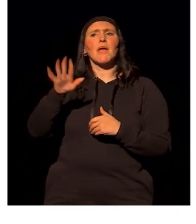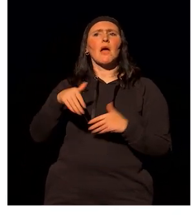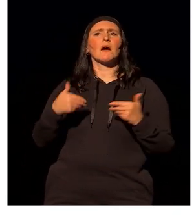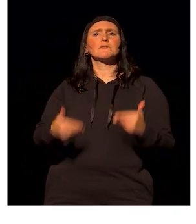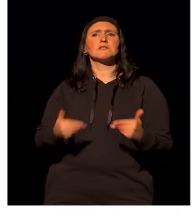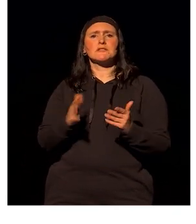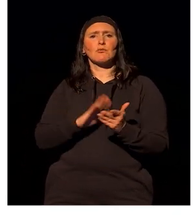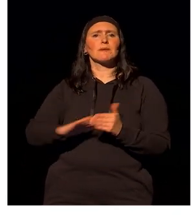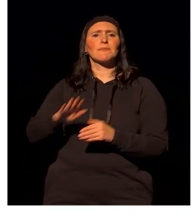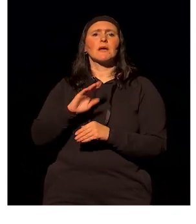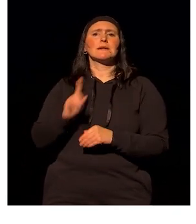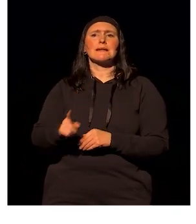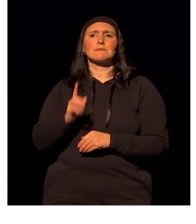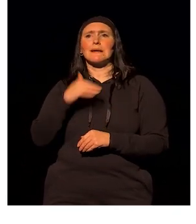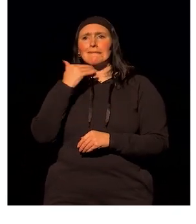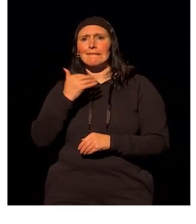Okay.